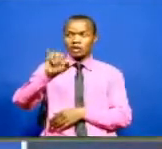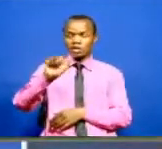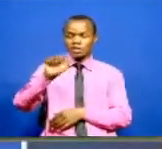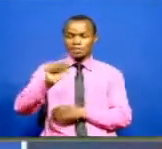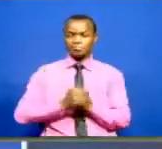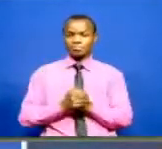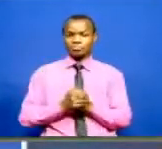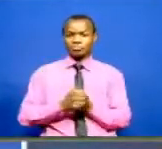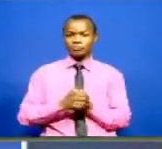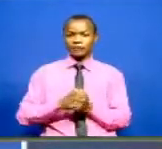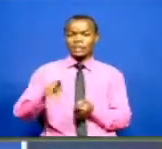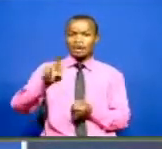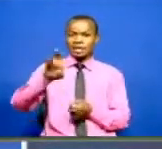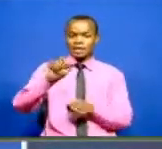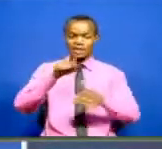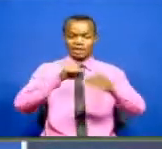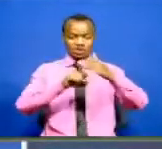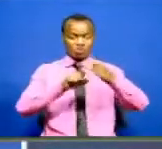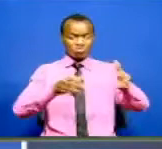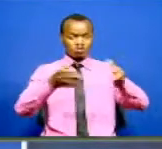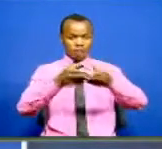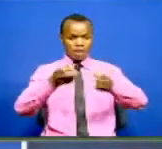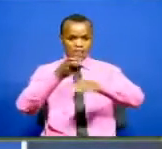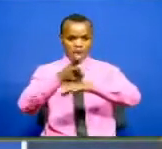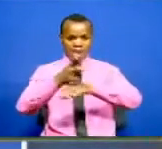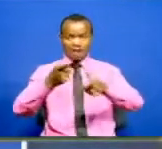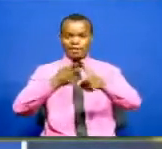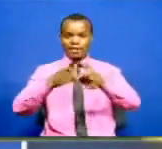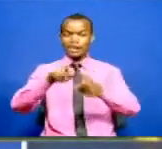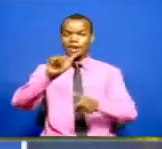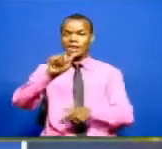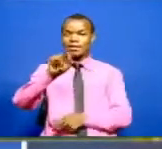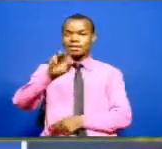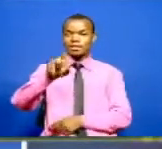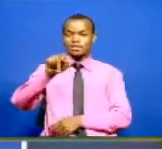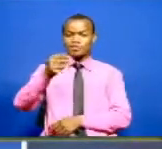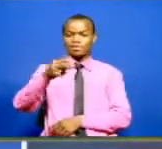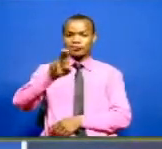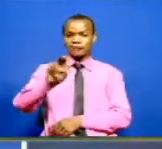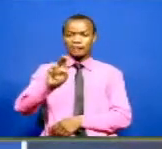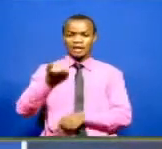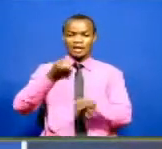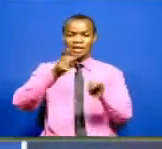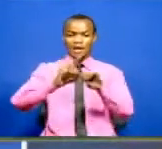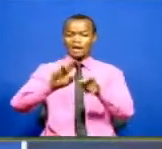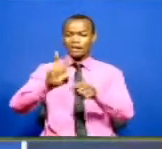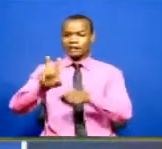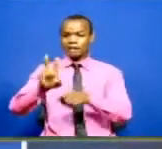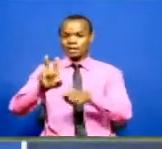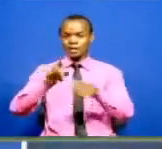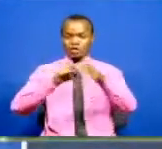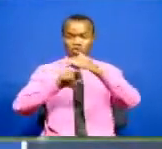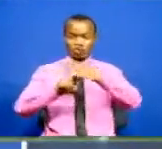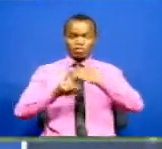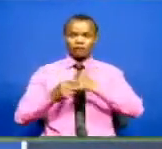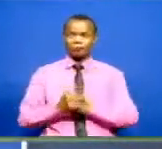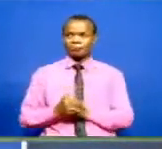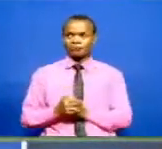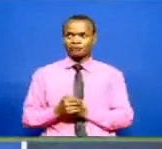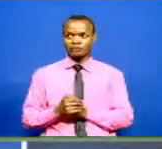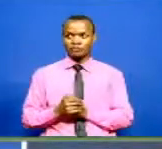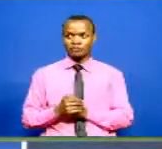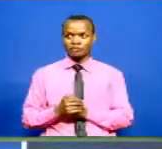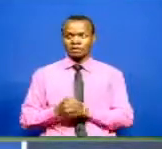penalti mwanzoni mwa kipindi cha pili na Steven Serwara akaongeza bao la pili dakika chache kabla ya mechi hiyo kumalizika. Ushindi